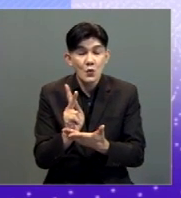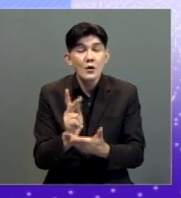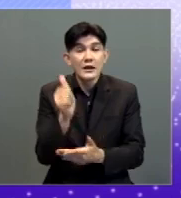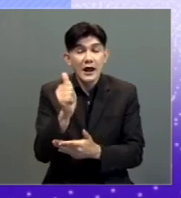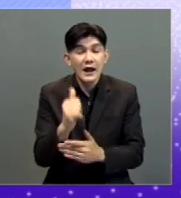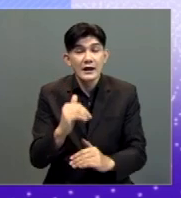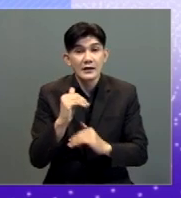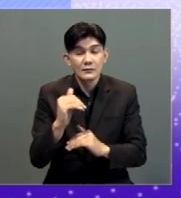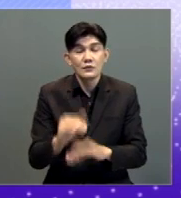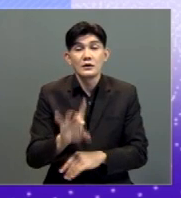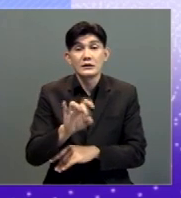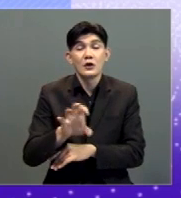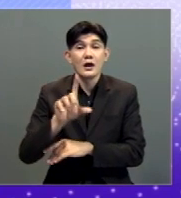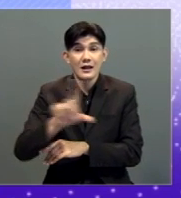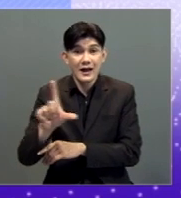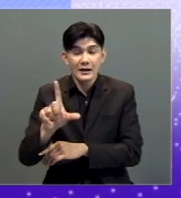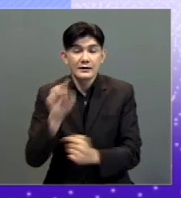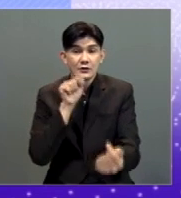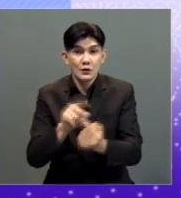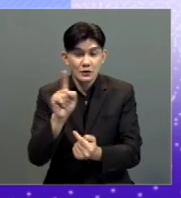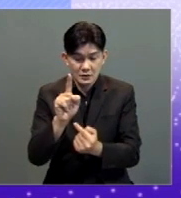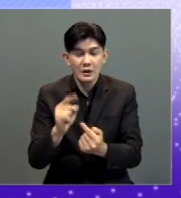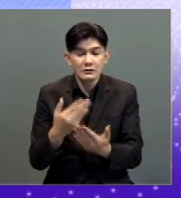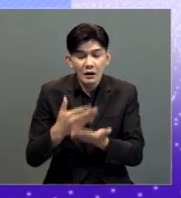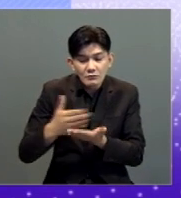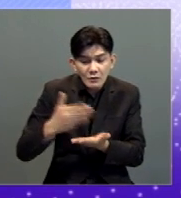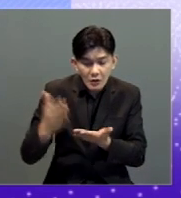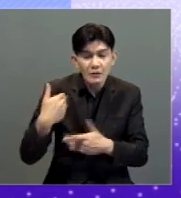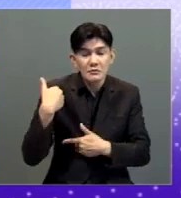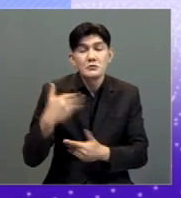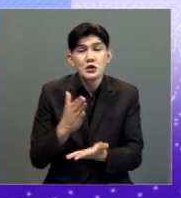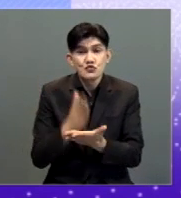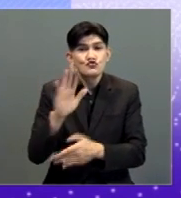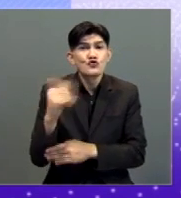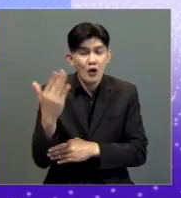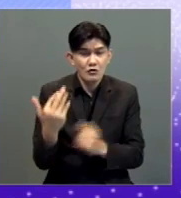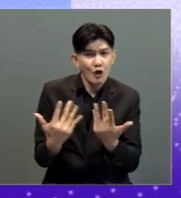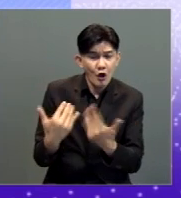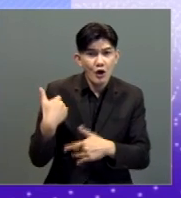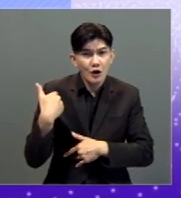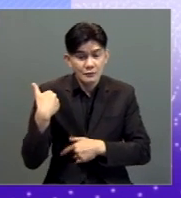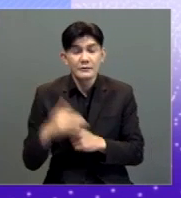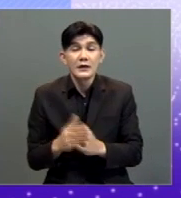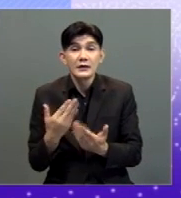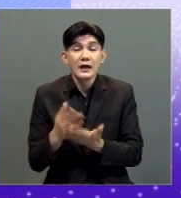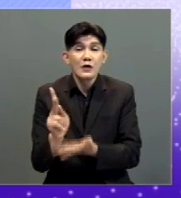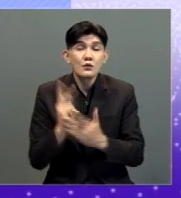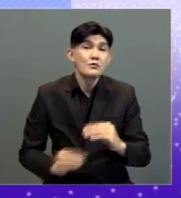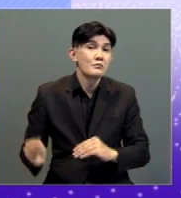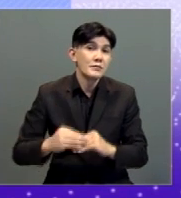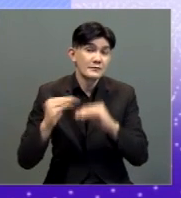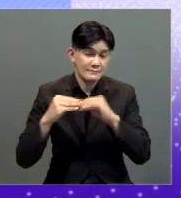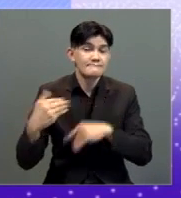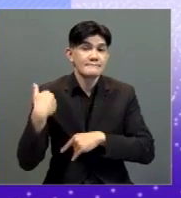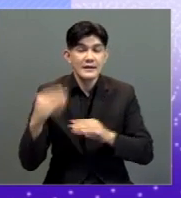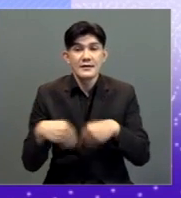กิน100ล้านบาทนั่นก็คือเรื่องของการชะลอหนี้รวมถึงเป็นการให้ต ้ นท ุ นเพิ่มเติมเพื่อที่จะสาม